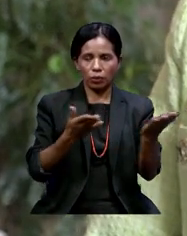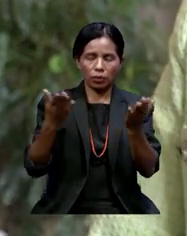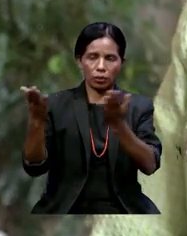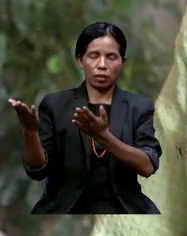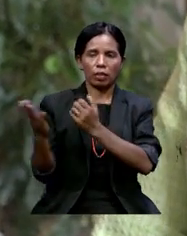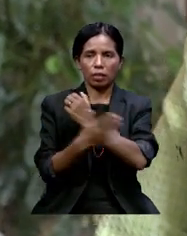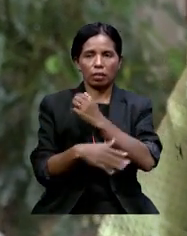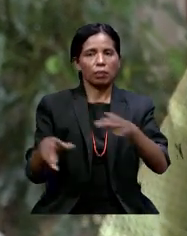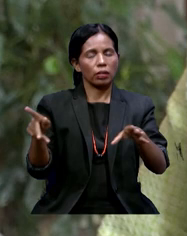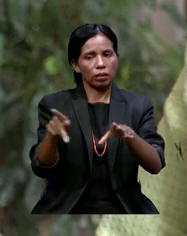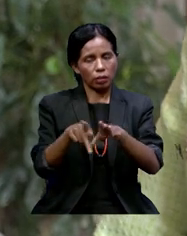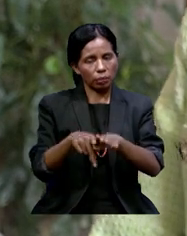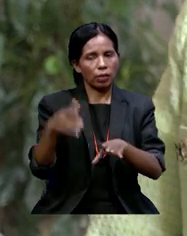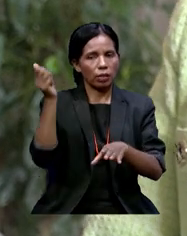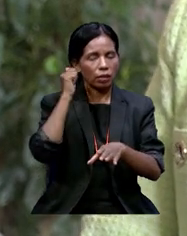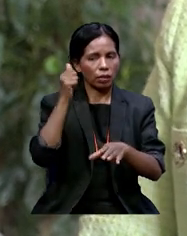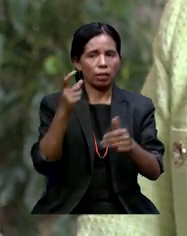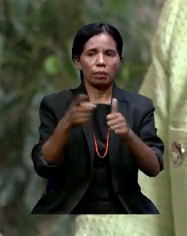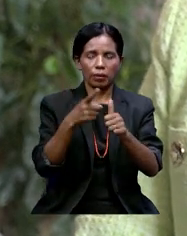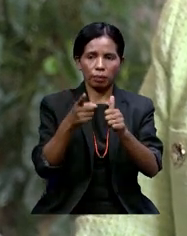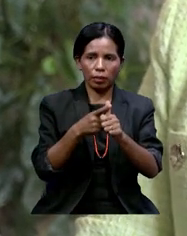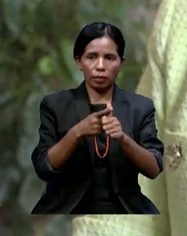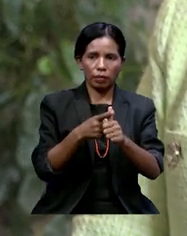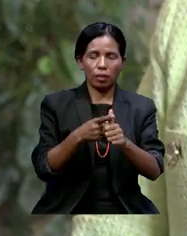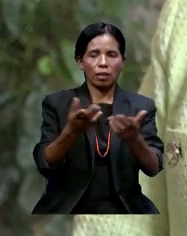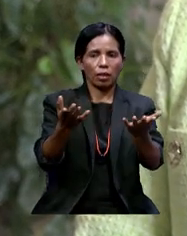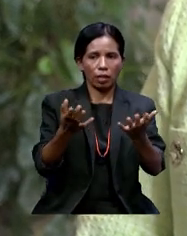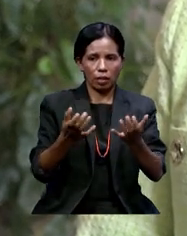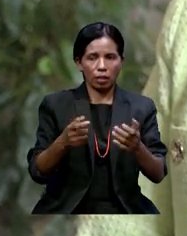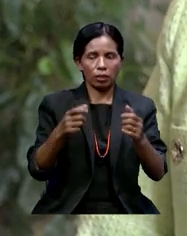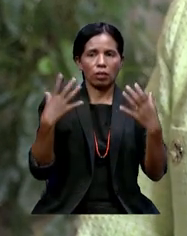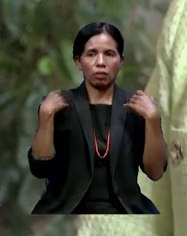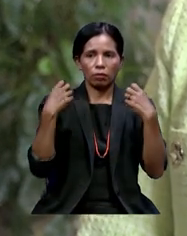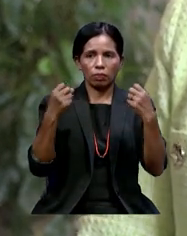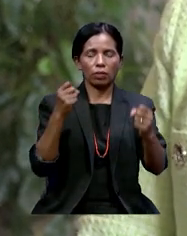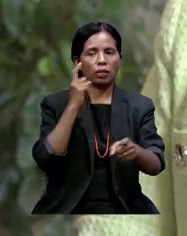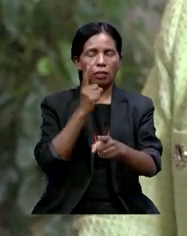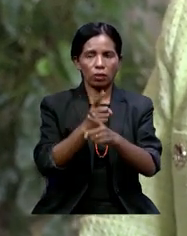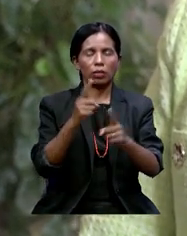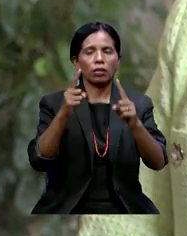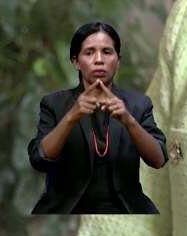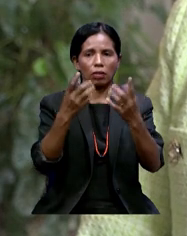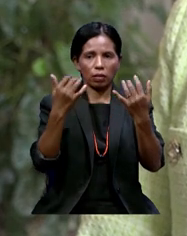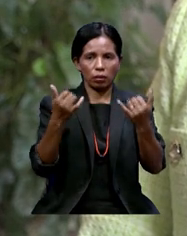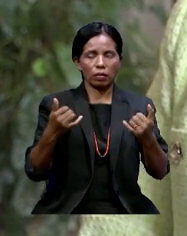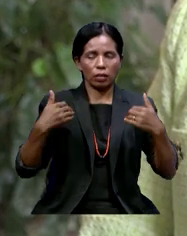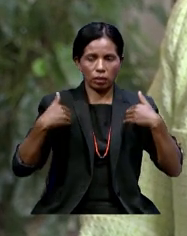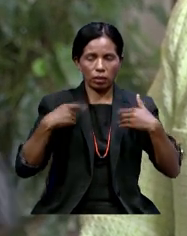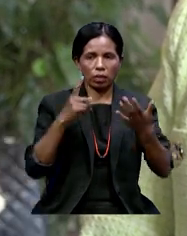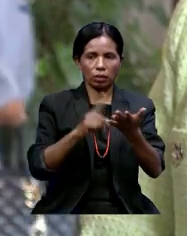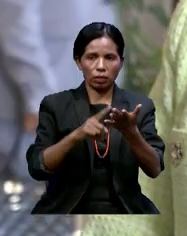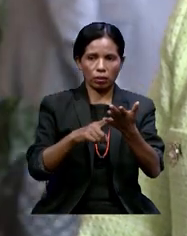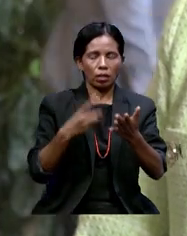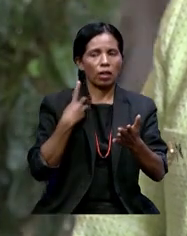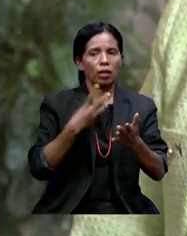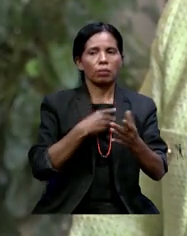parte ihe ASEAN desde inisiu kedan. No komitmentu ne forti tebes to agora no ihe diskusaun nebe ohin ami